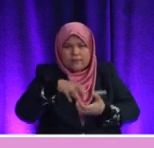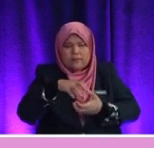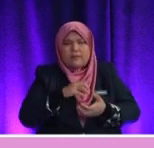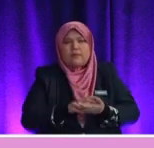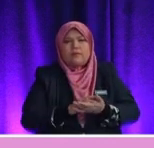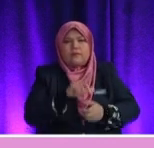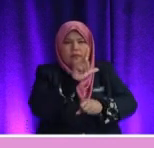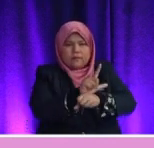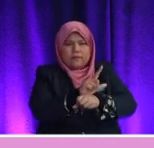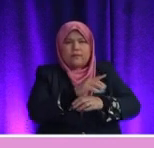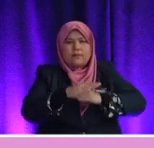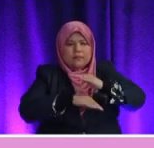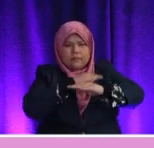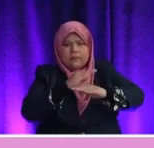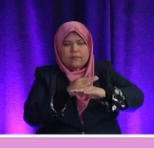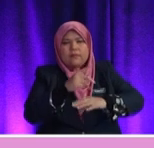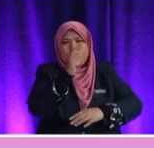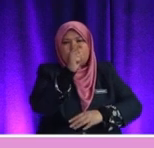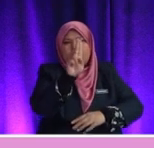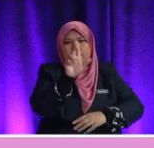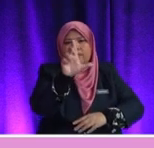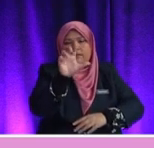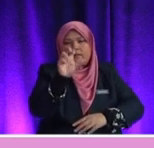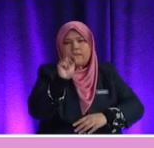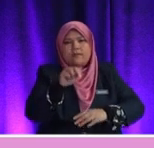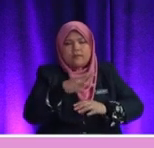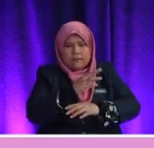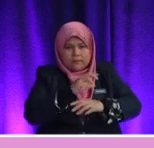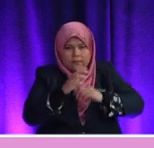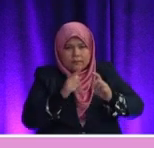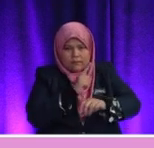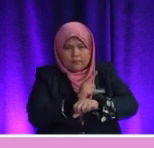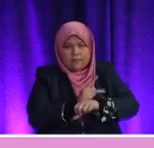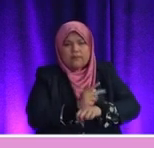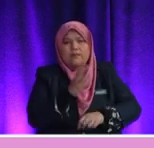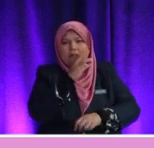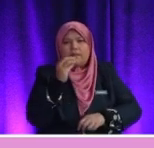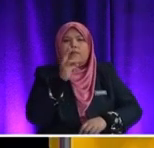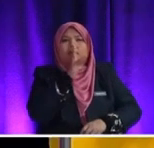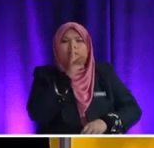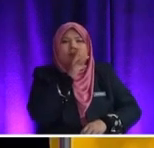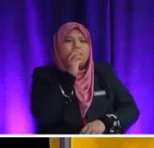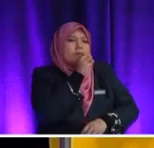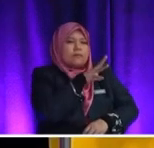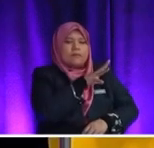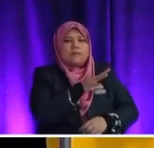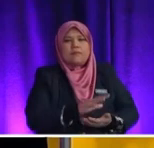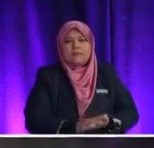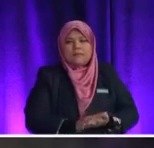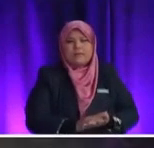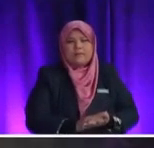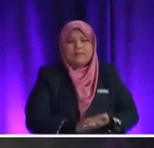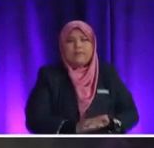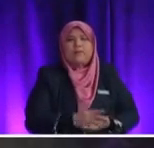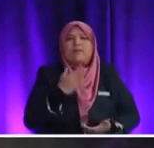logam penyaduran logam dan juga pengolahan air sisa menggunakan elektro penggumpalan Ok mkasih Teguh